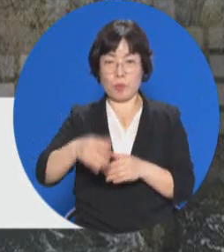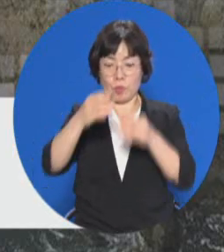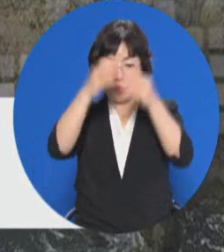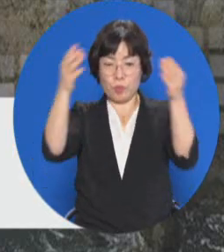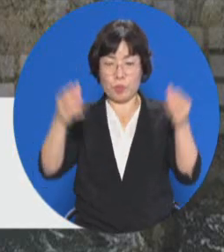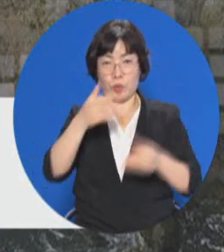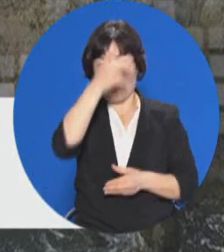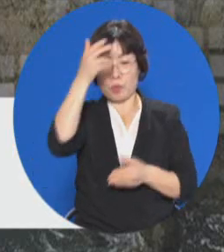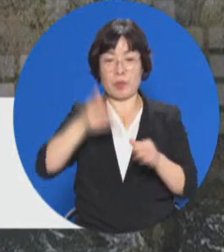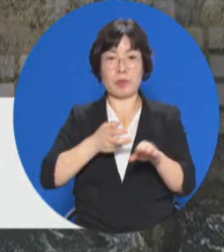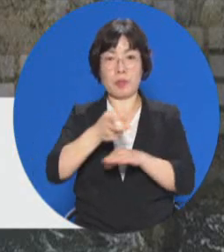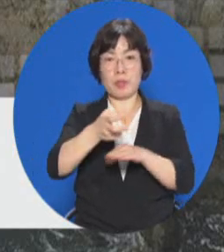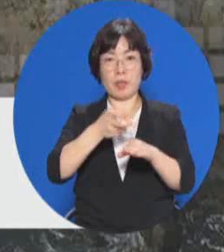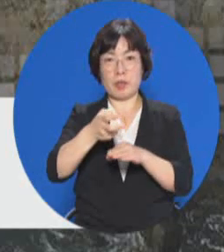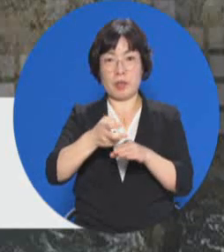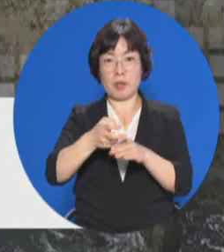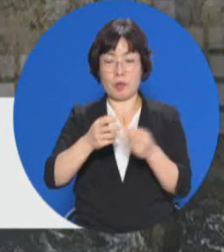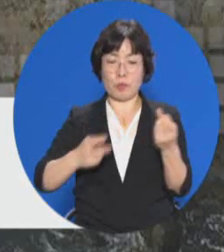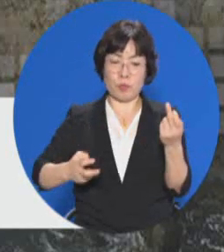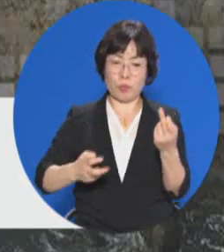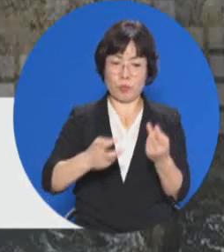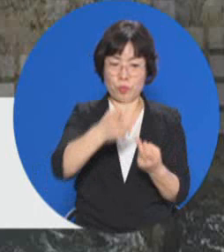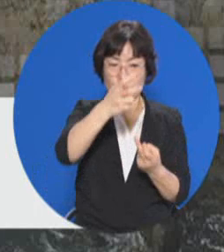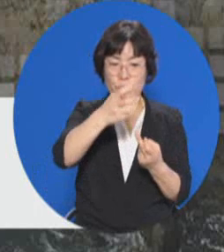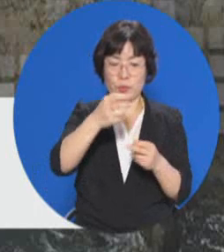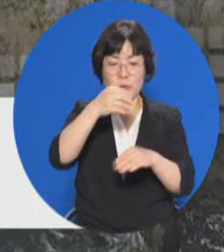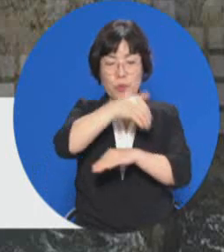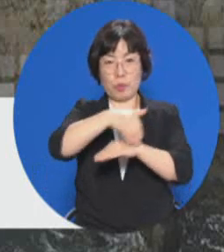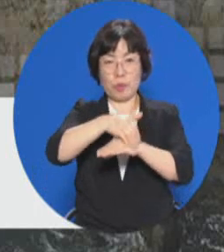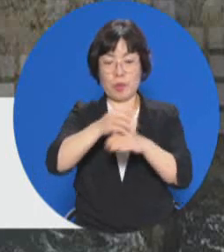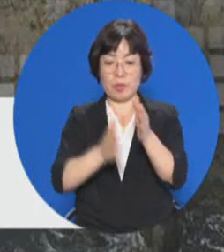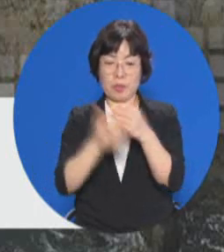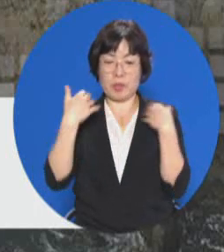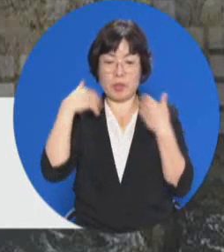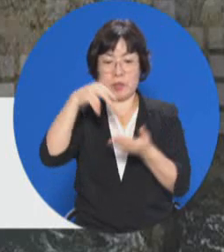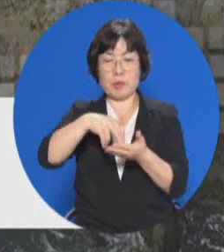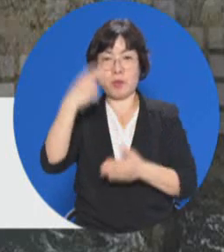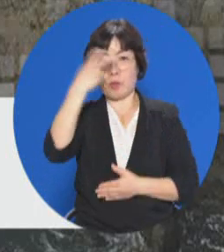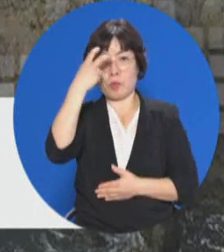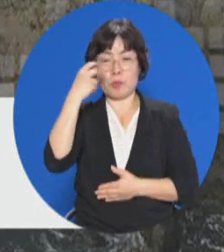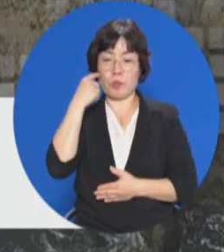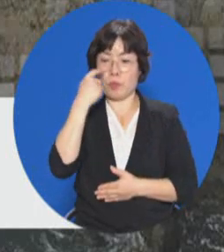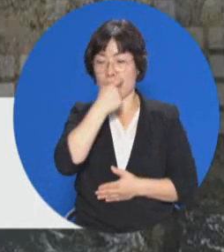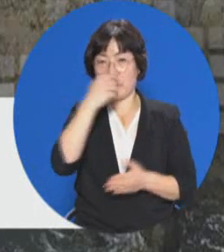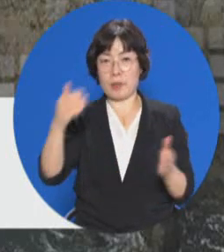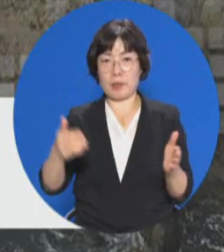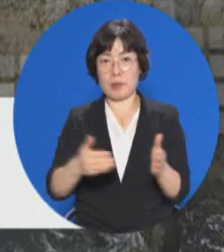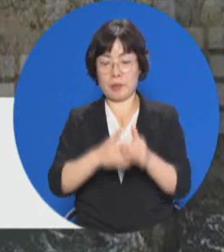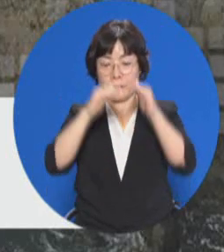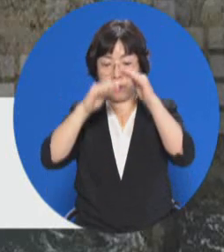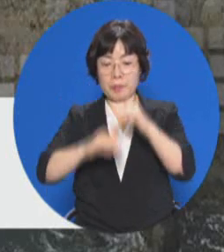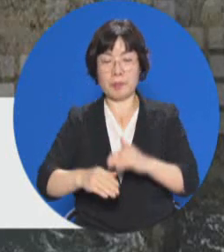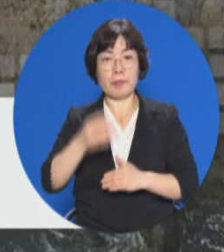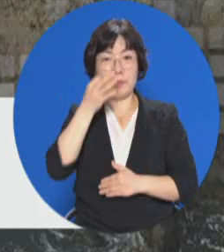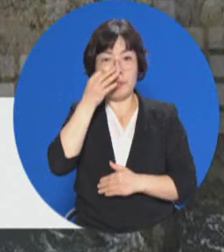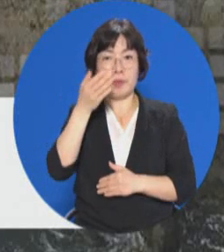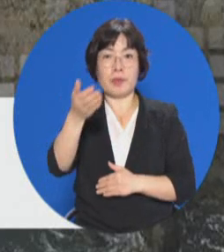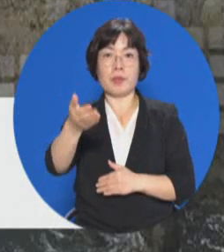등의 관광시설까지 구상하고 있었는데요. 여수시도 이를 검토하던 것으로 드러났습니다. 강서영 기자가